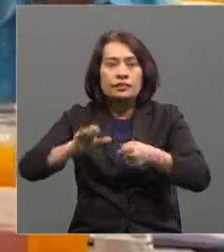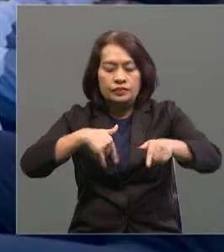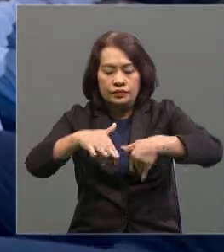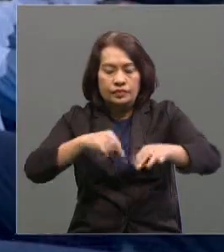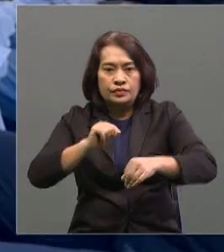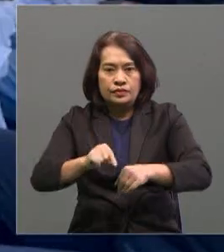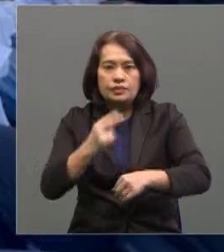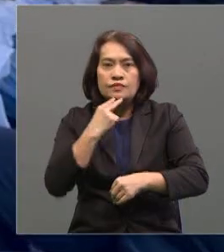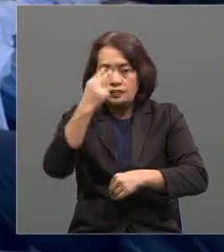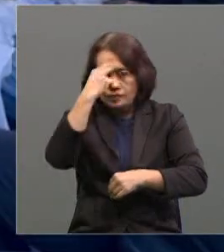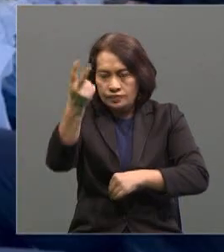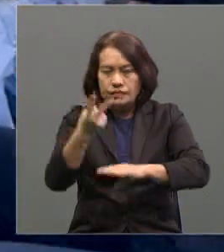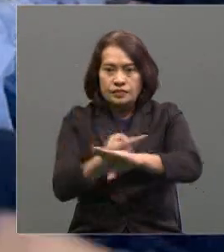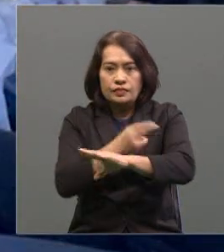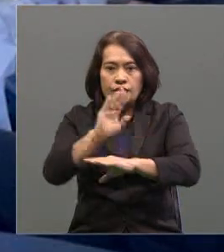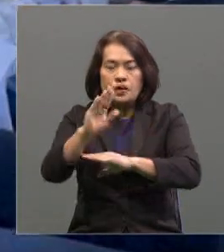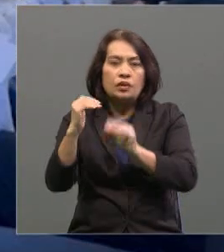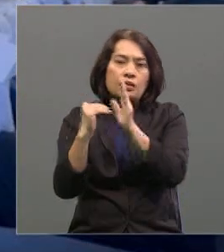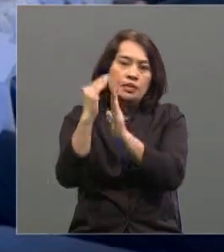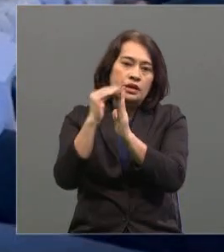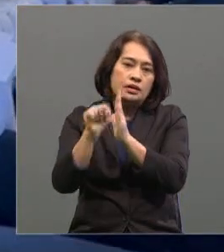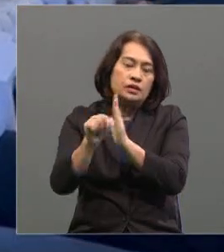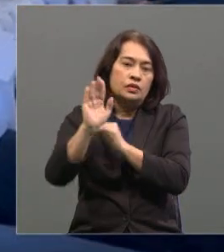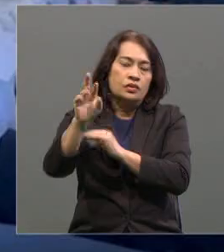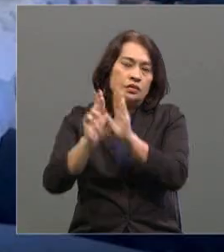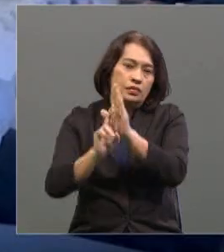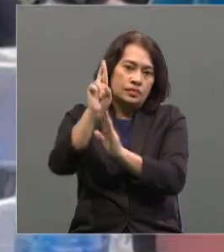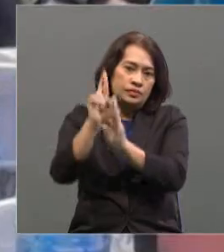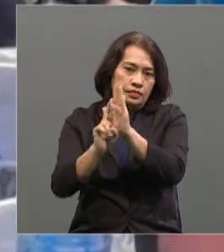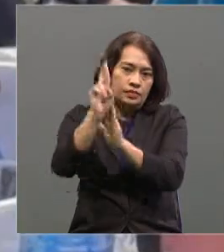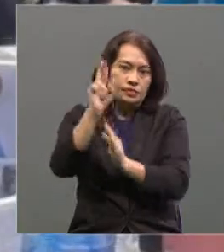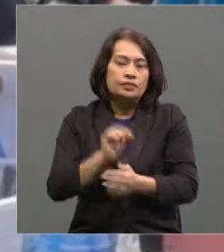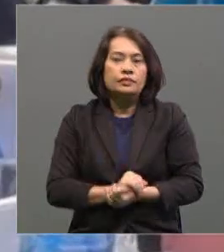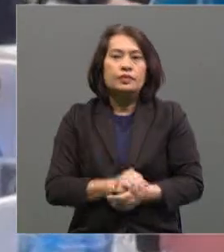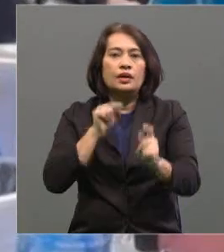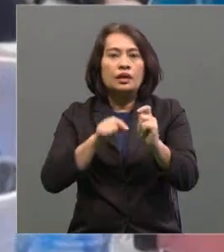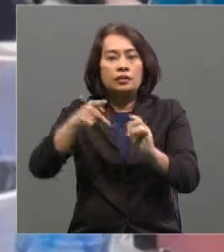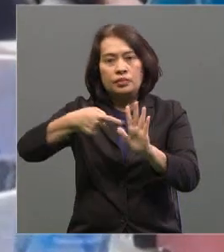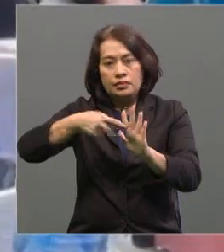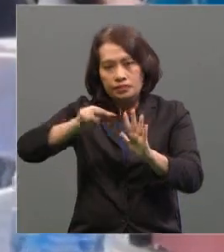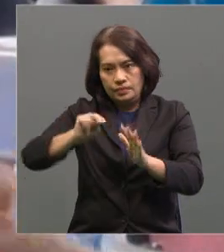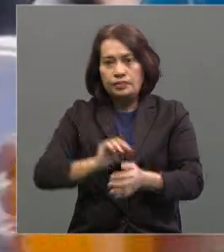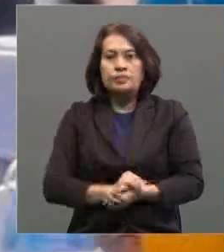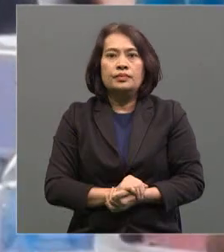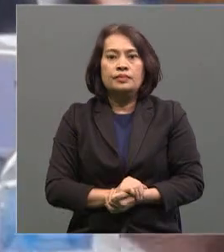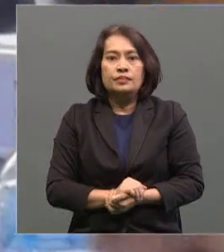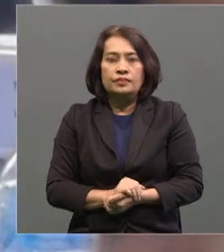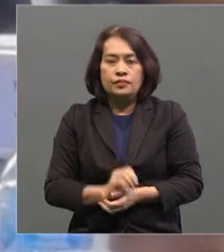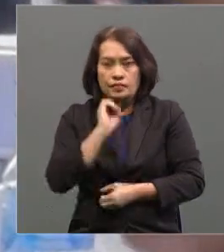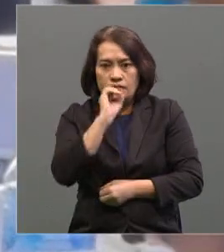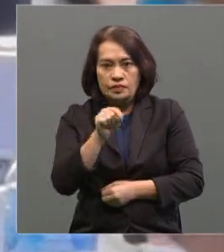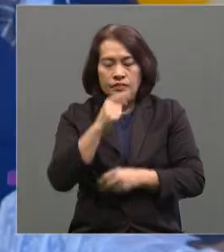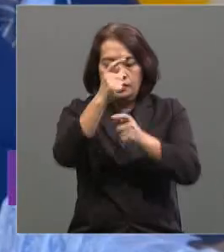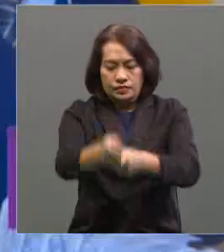ชนแพะแกะส่งออกภาคเหนือที่สหกรณ์โนมเชียงรายตำบลธารทองอำเภอพานจังหวัดเชียงรายนะคะซึ่งได้เน้นย้ำกับ